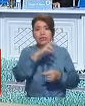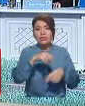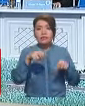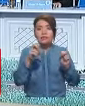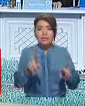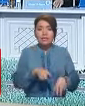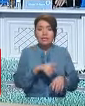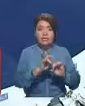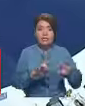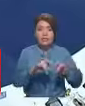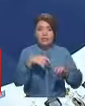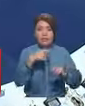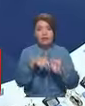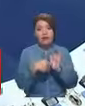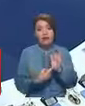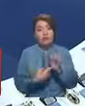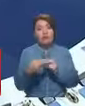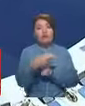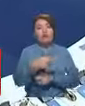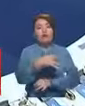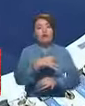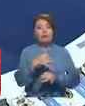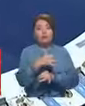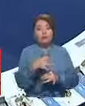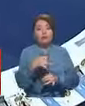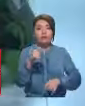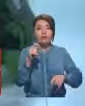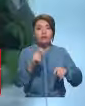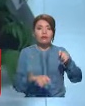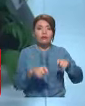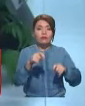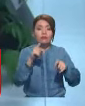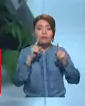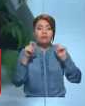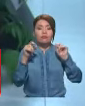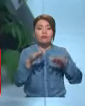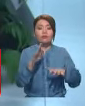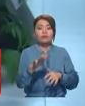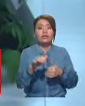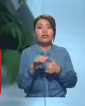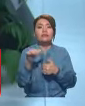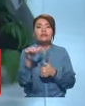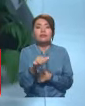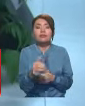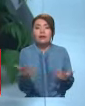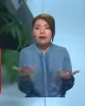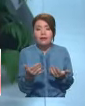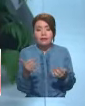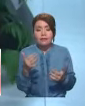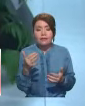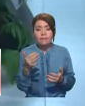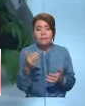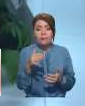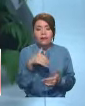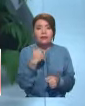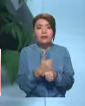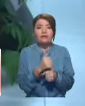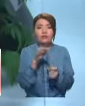также рассказали, какие вопросы планируют обсудить делегаты. Одним из особенностей этого секретариата является